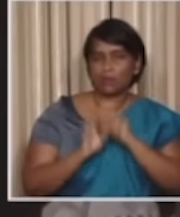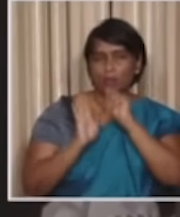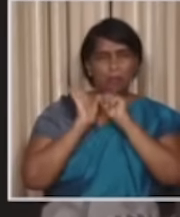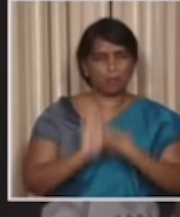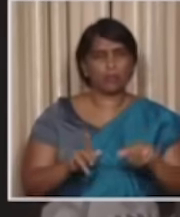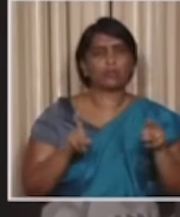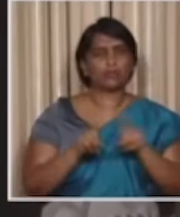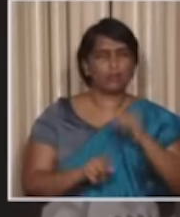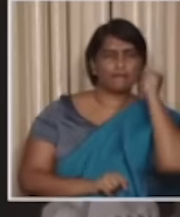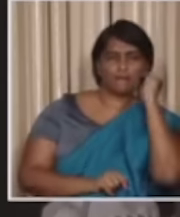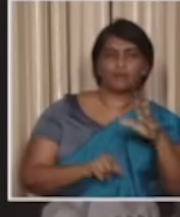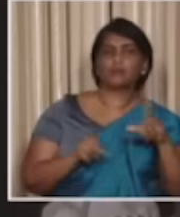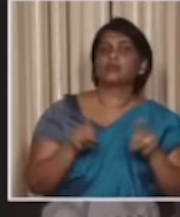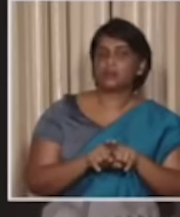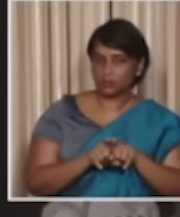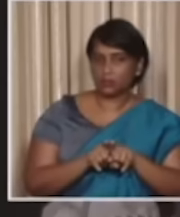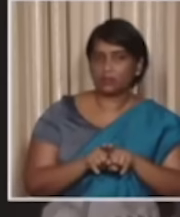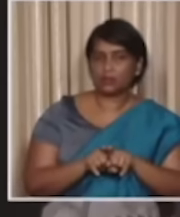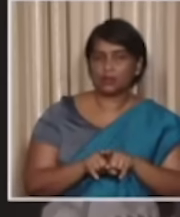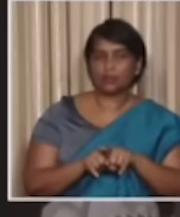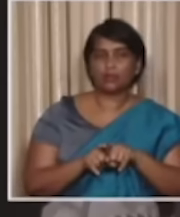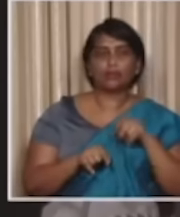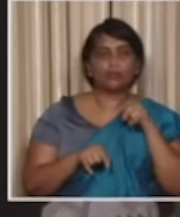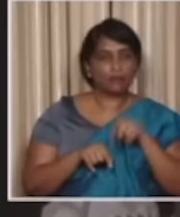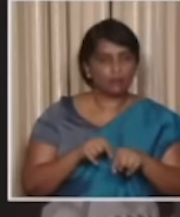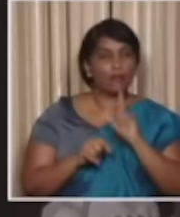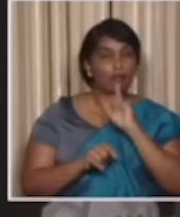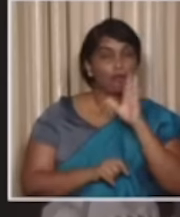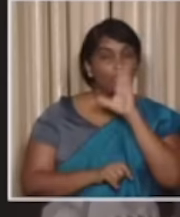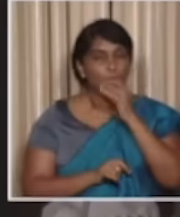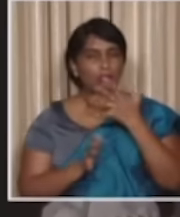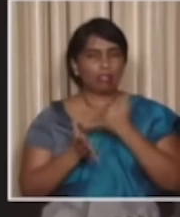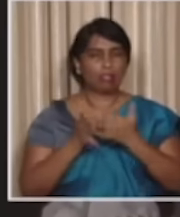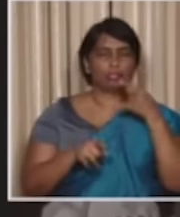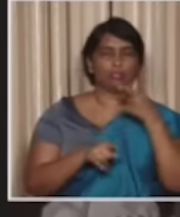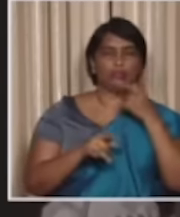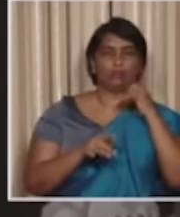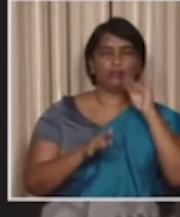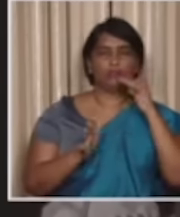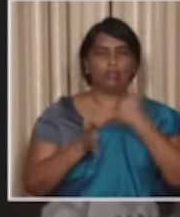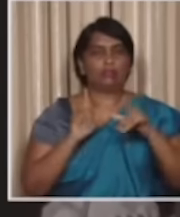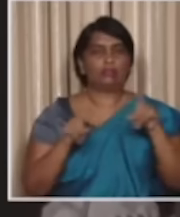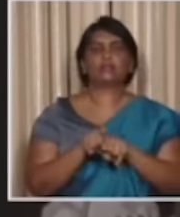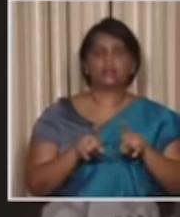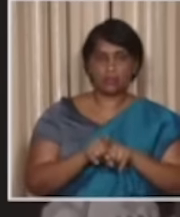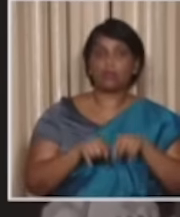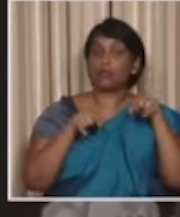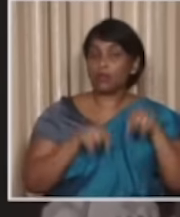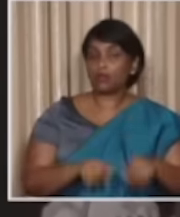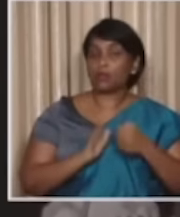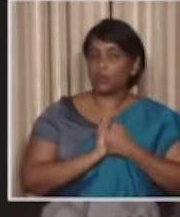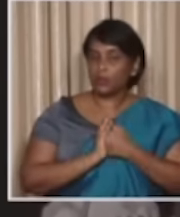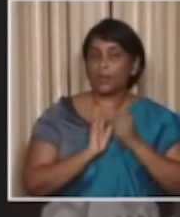විදිහට, අපහාස වෙන විදිහට, ලිංගික මේකත් වාචික ලිංගික අතවරයක්. එහෙමනම් මේ